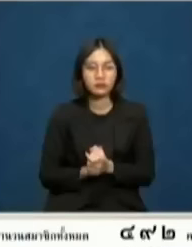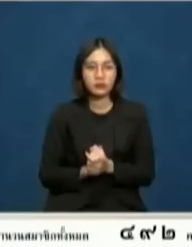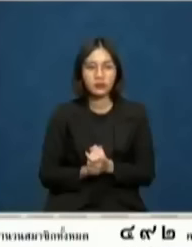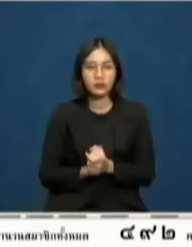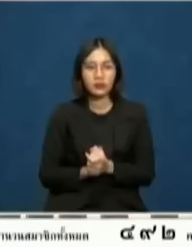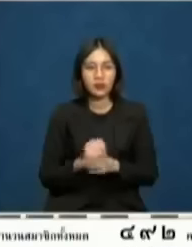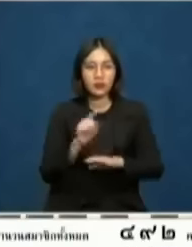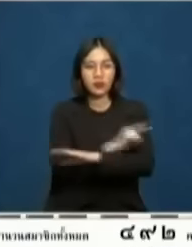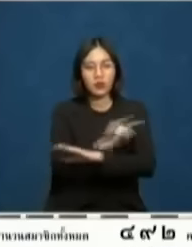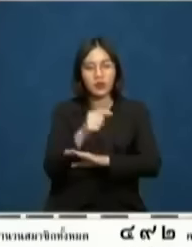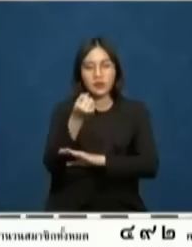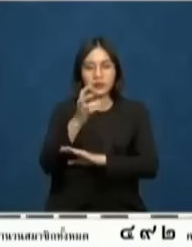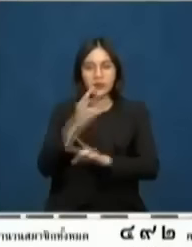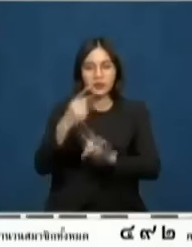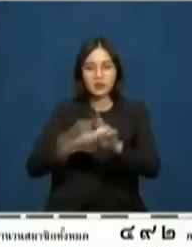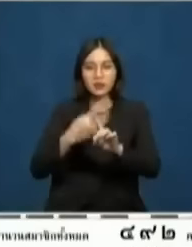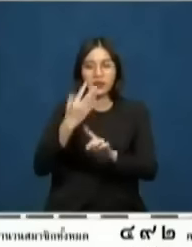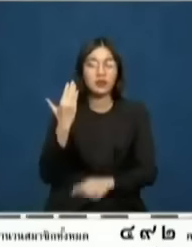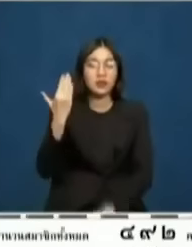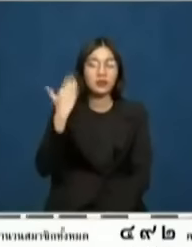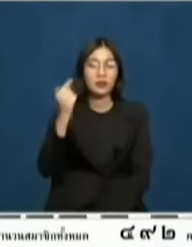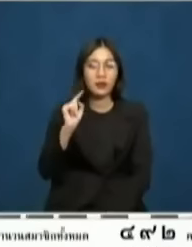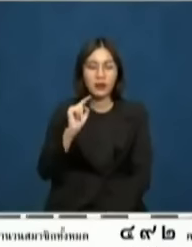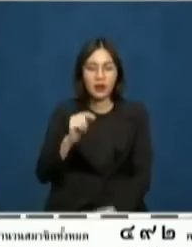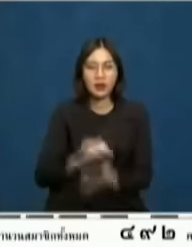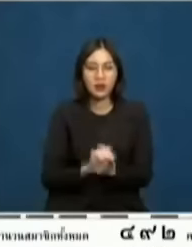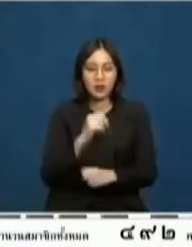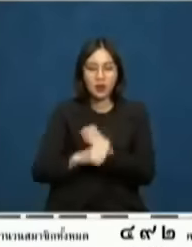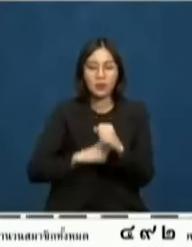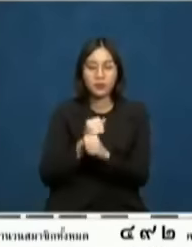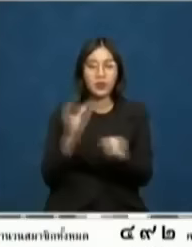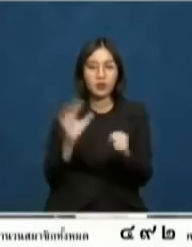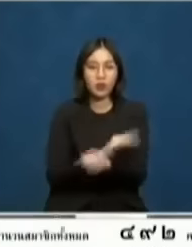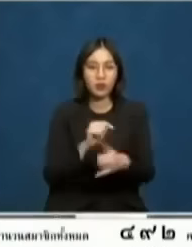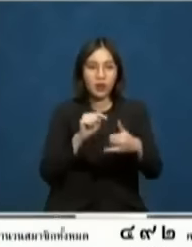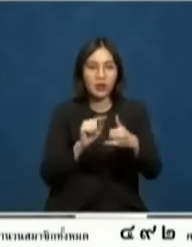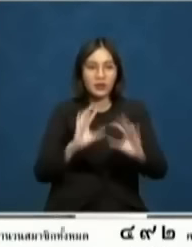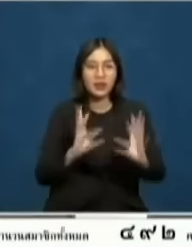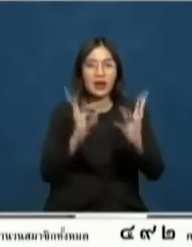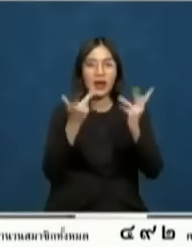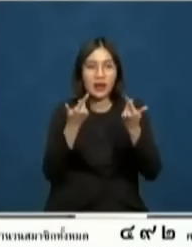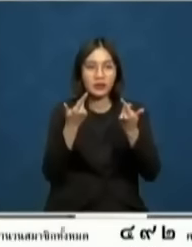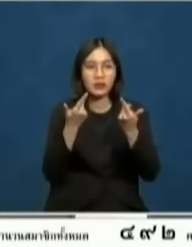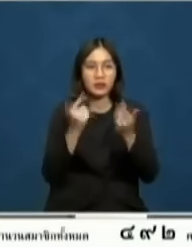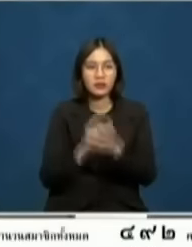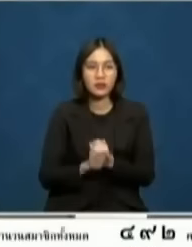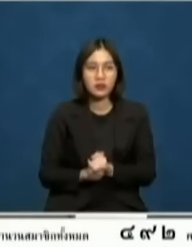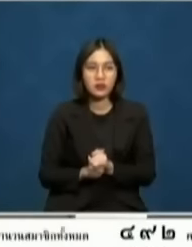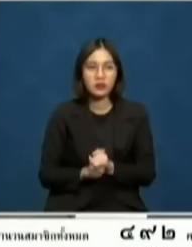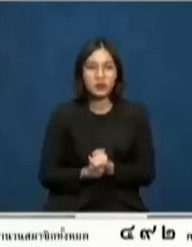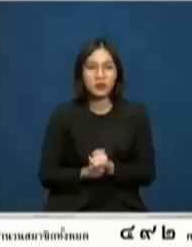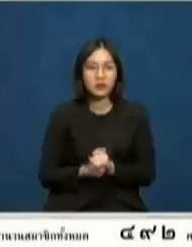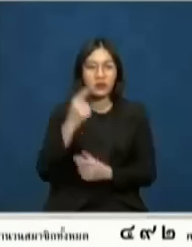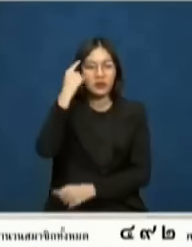ถึงบทเด็ดขาดท่านประธานวันนอก็เด็ดขาดนะ หยุดเลย คุณไม่ต้องไปถามคนอื่นผมประธานสั่งแล้ว หยุดอภิปร